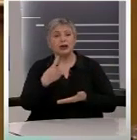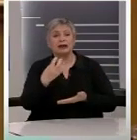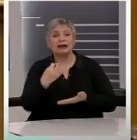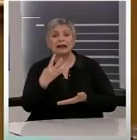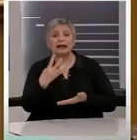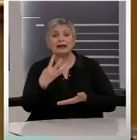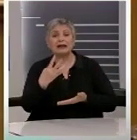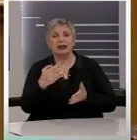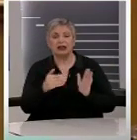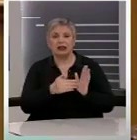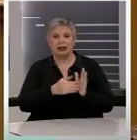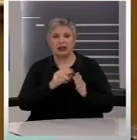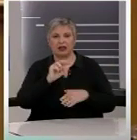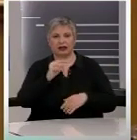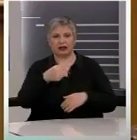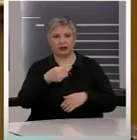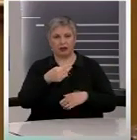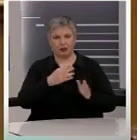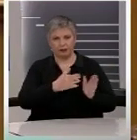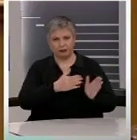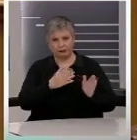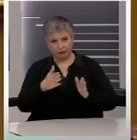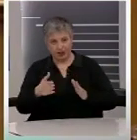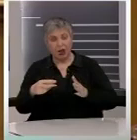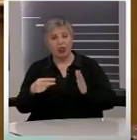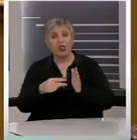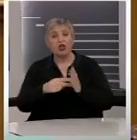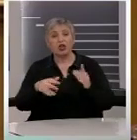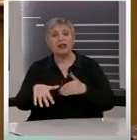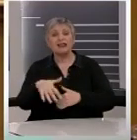34.000 ευρώ. Πόσο είχε το 2015?